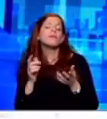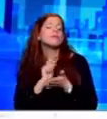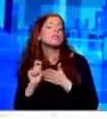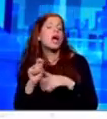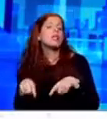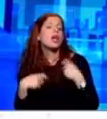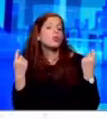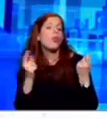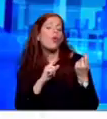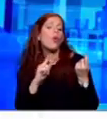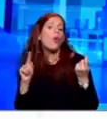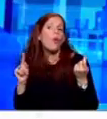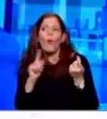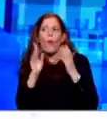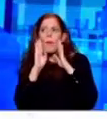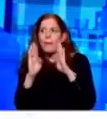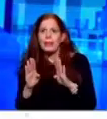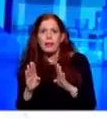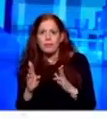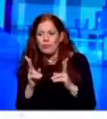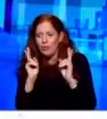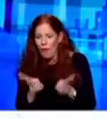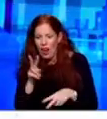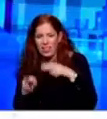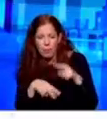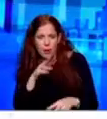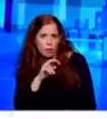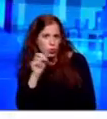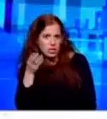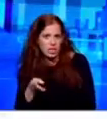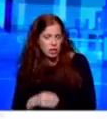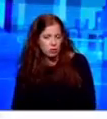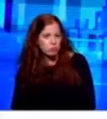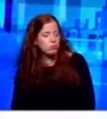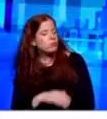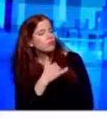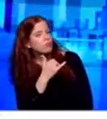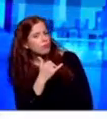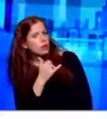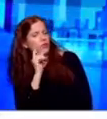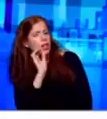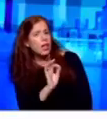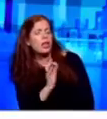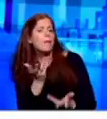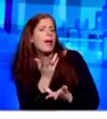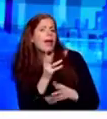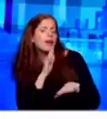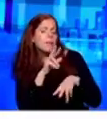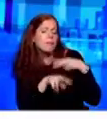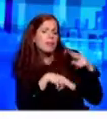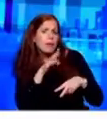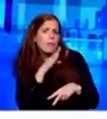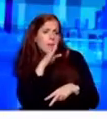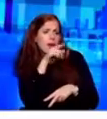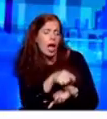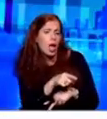החינוך הם לא מאמינים שיכול לטפל בנושא הזה. כן. ולדעתכם, איך הם מטפלים בבעיה